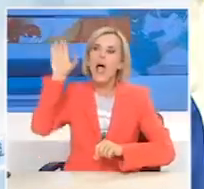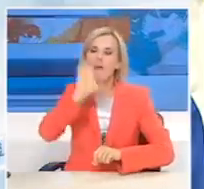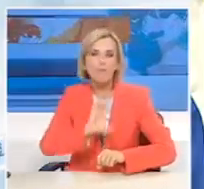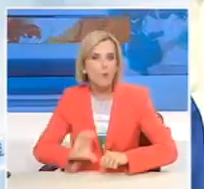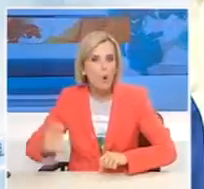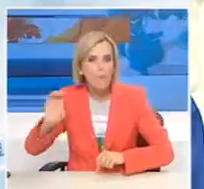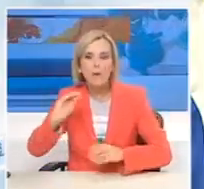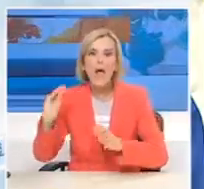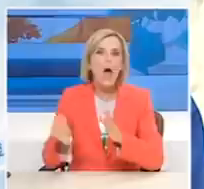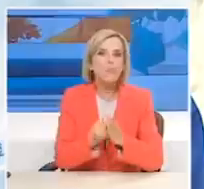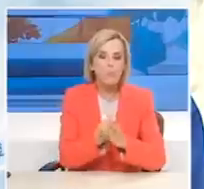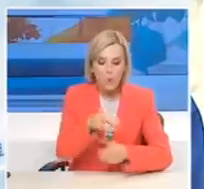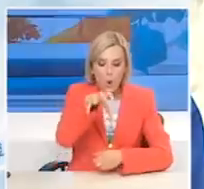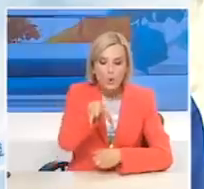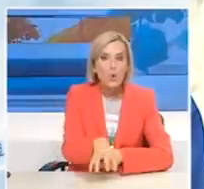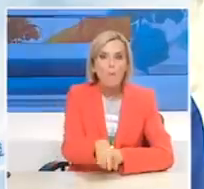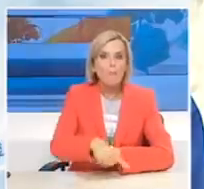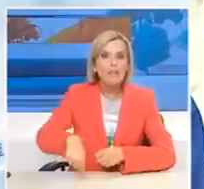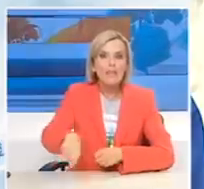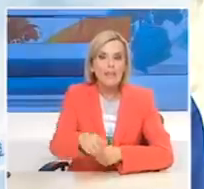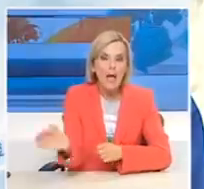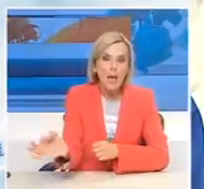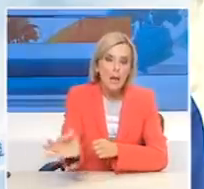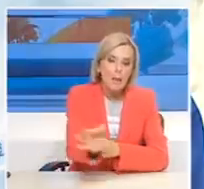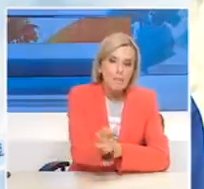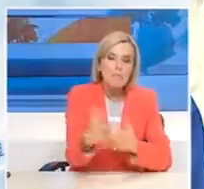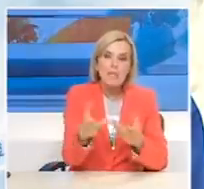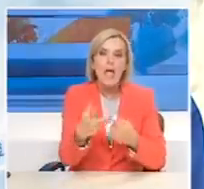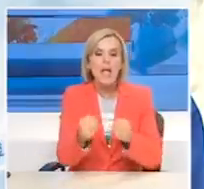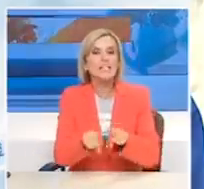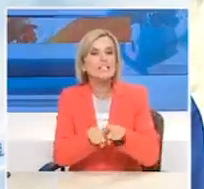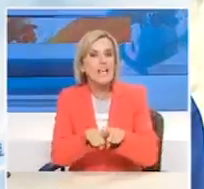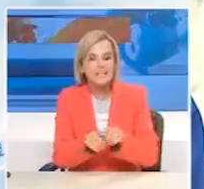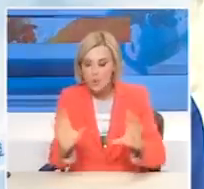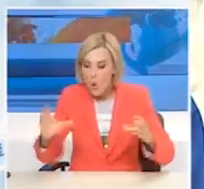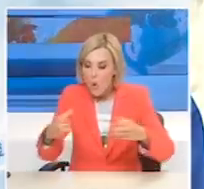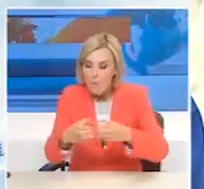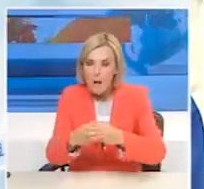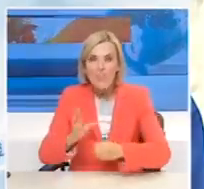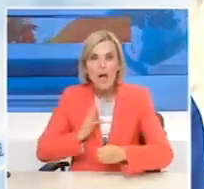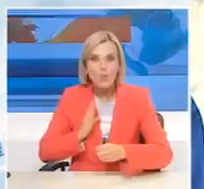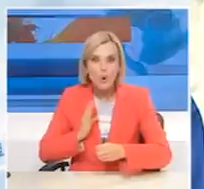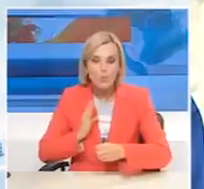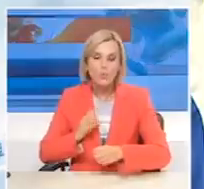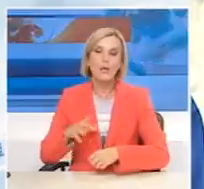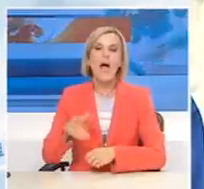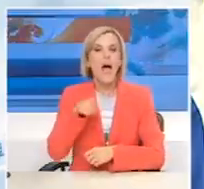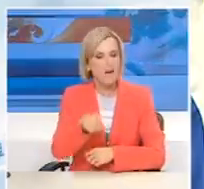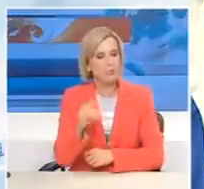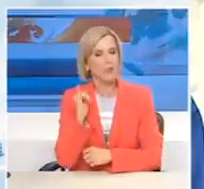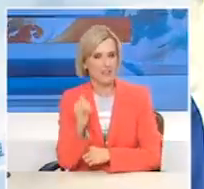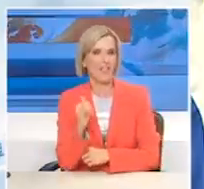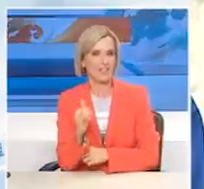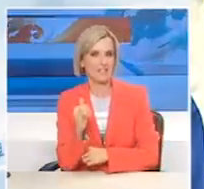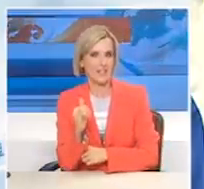αν προέρχονται από κάποια τοπική επιδημία, αν ανήκουν σε ένα γνωστό κύκλο επαφών, και αυτό καμιά φορά καθυστερεί. Άρα αυτή η